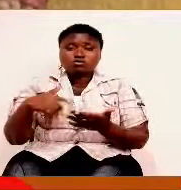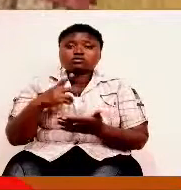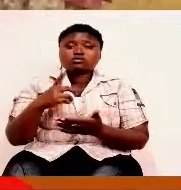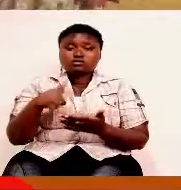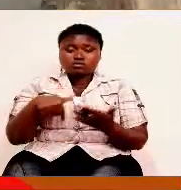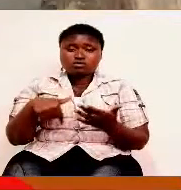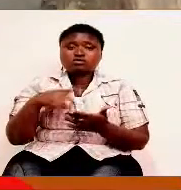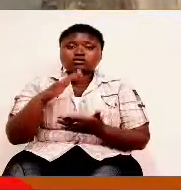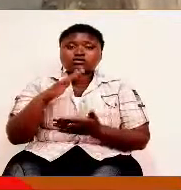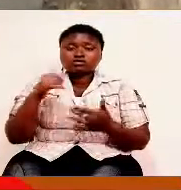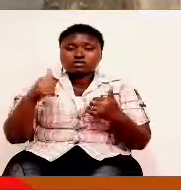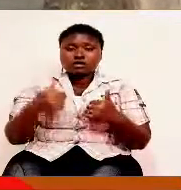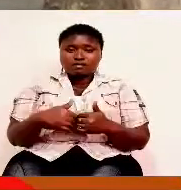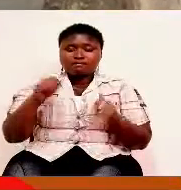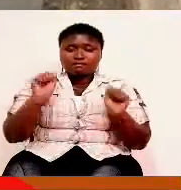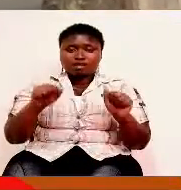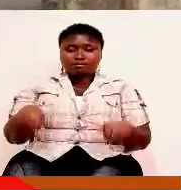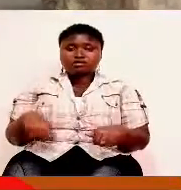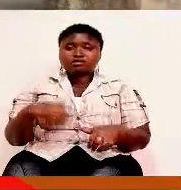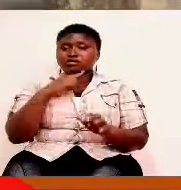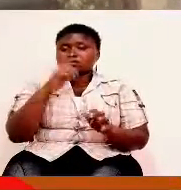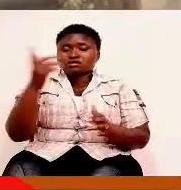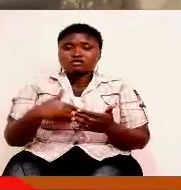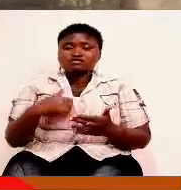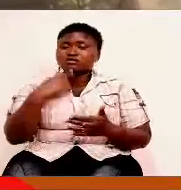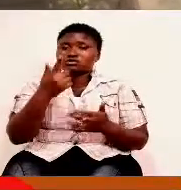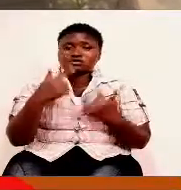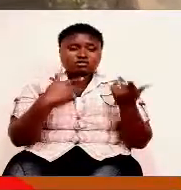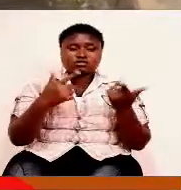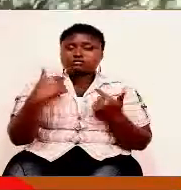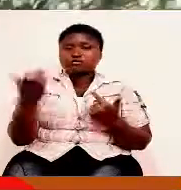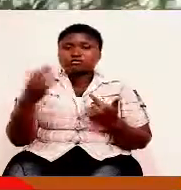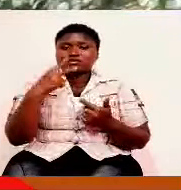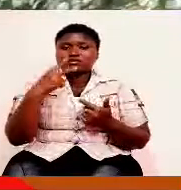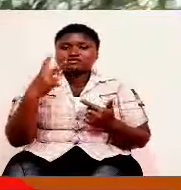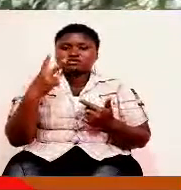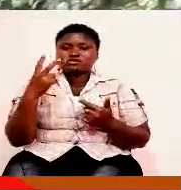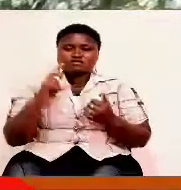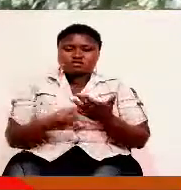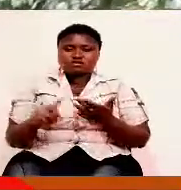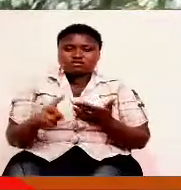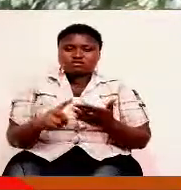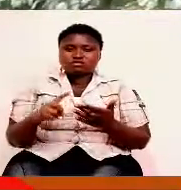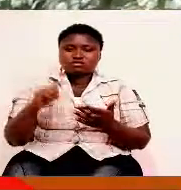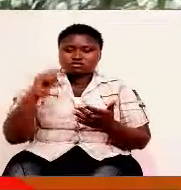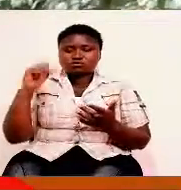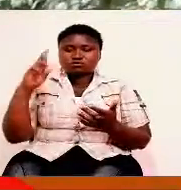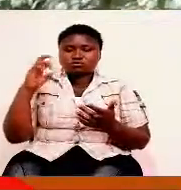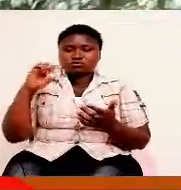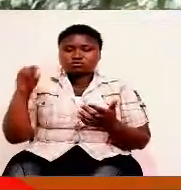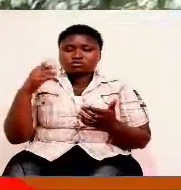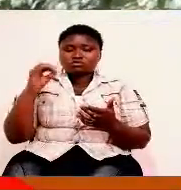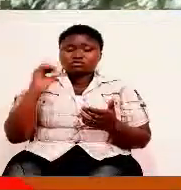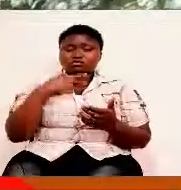wake kumere rani mekugu idheri o hinya wa dhitima. Dhudha wa matuko mwogo waja. Tadogo jiri na wakira goko. Na wakitu ere